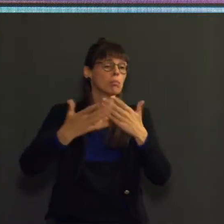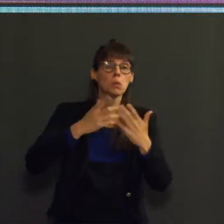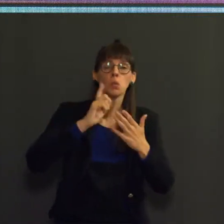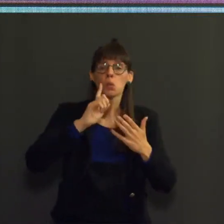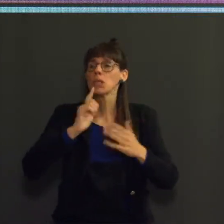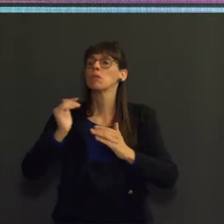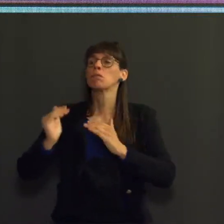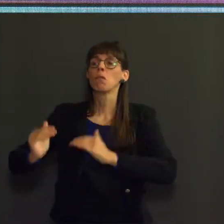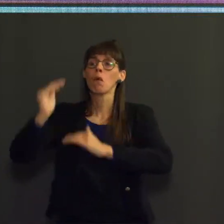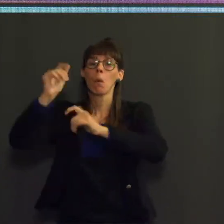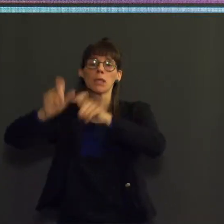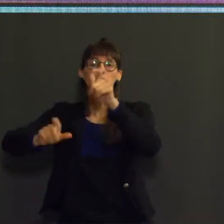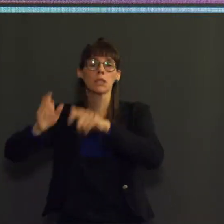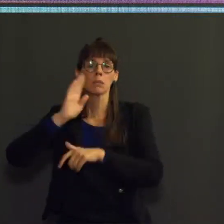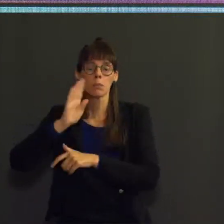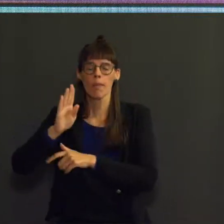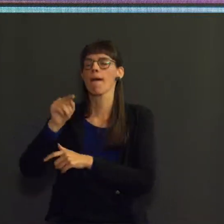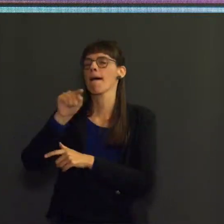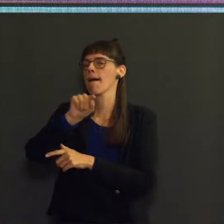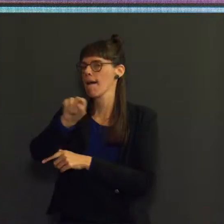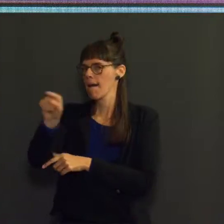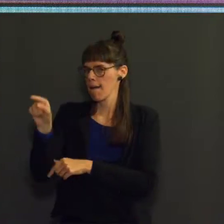België analyses worden